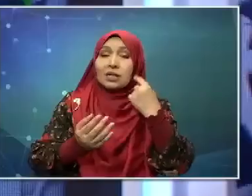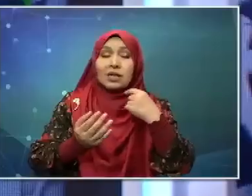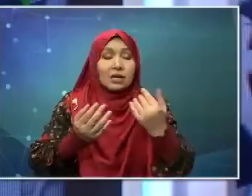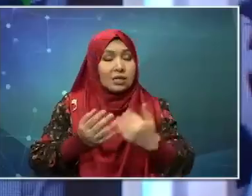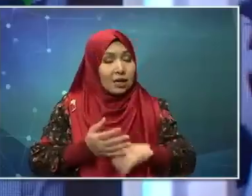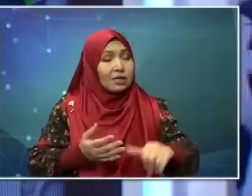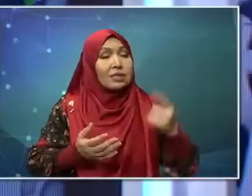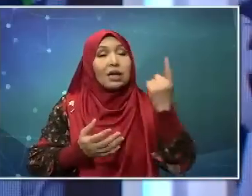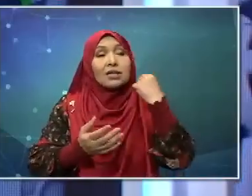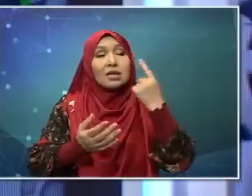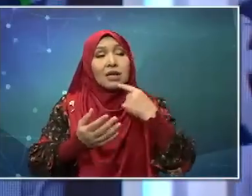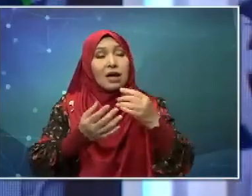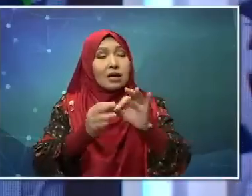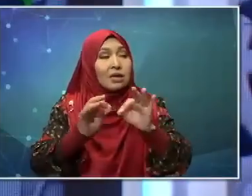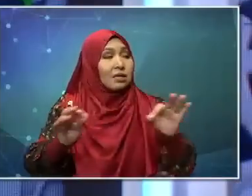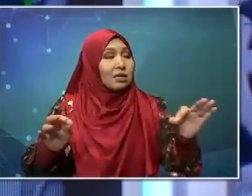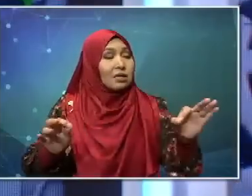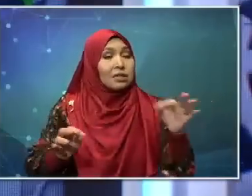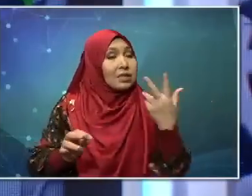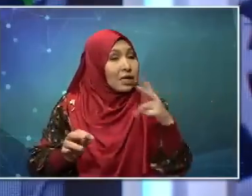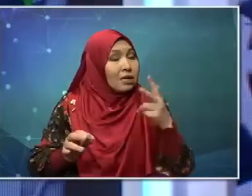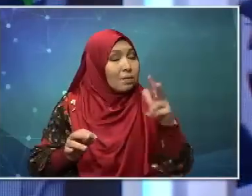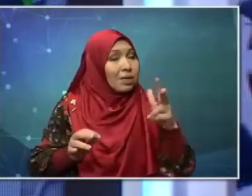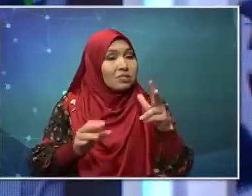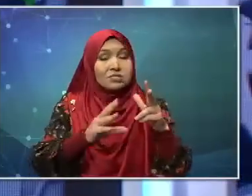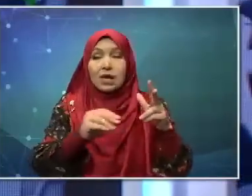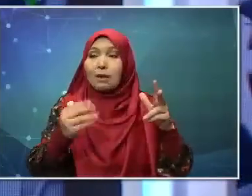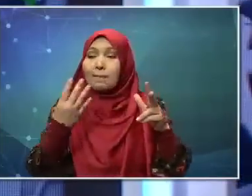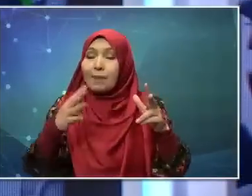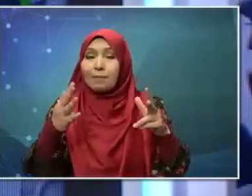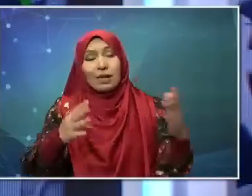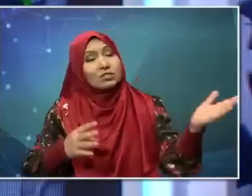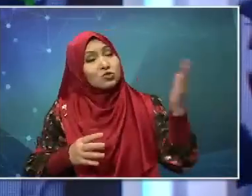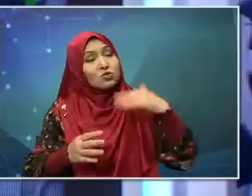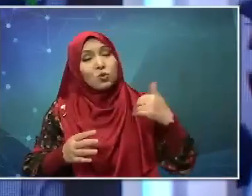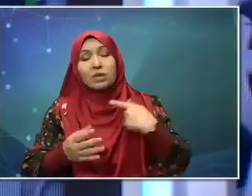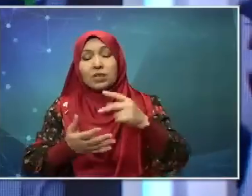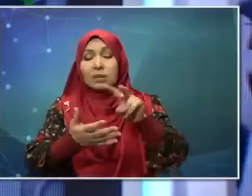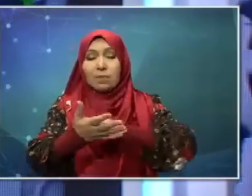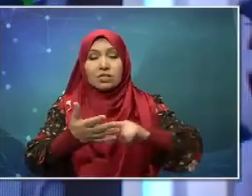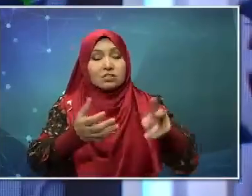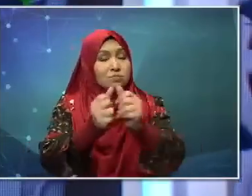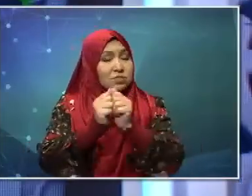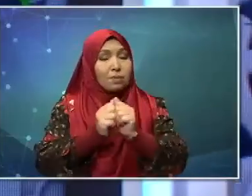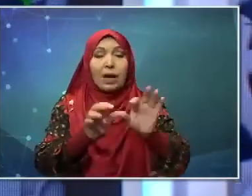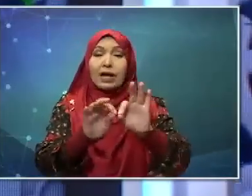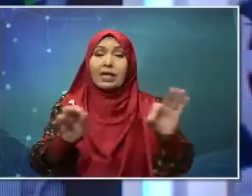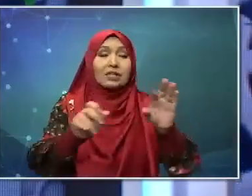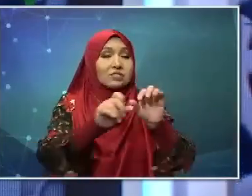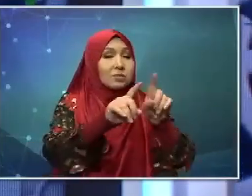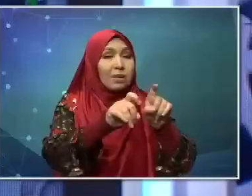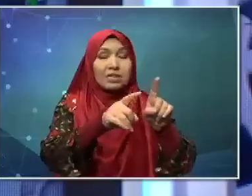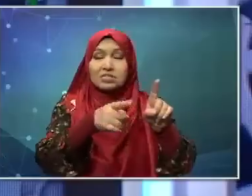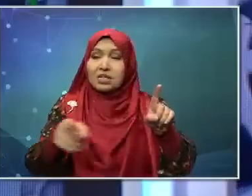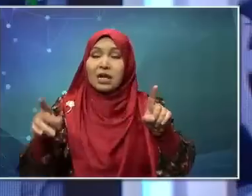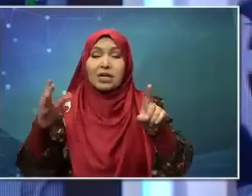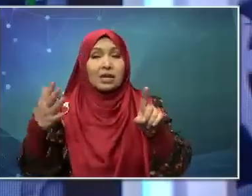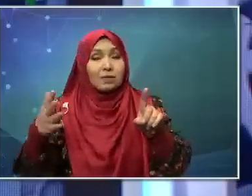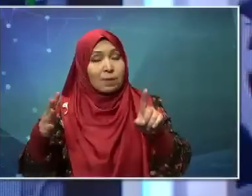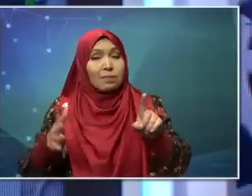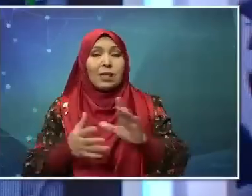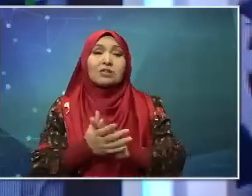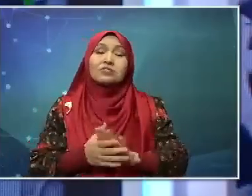pada ayat yang ke-13 dan 14 Jom kita baca sama-sama ayat 11 hingga yang ke-17